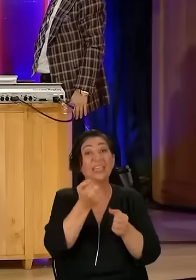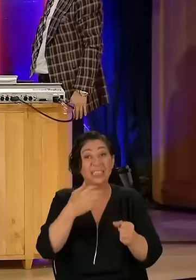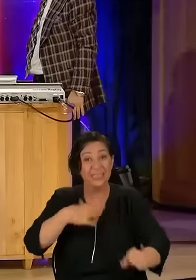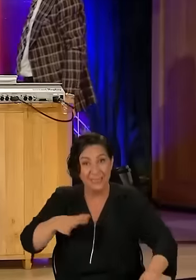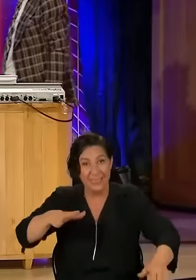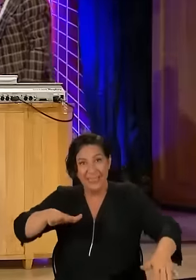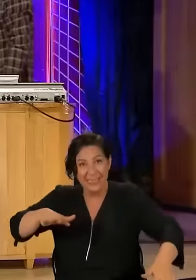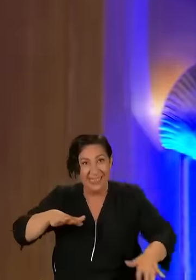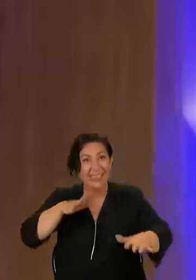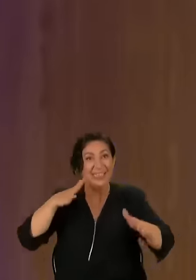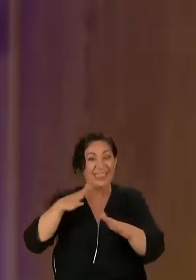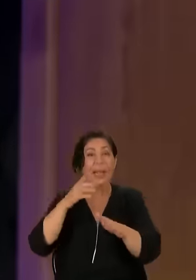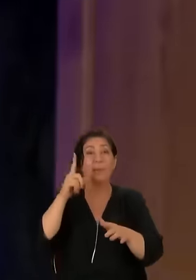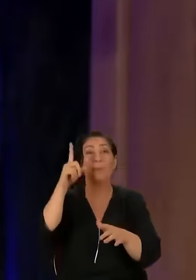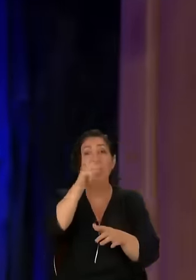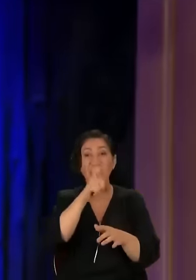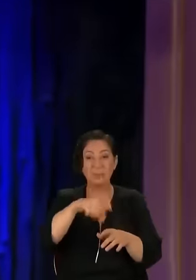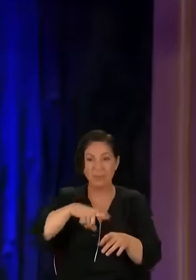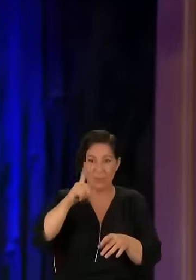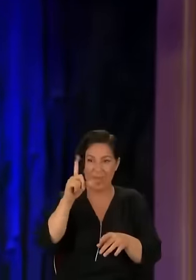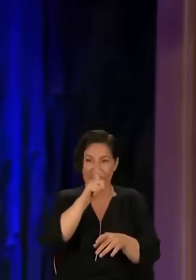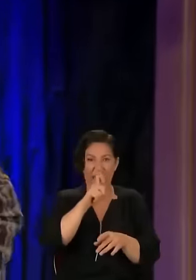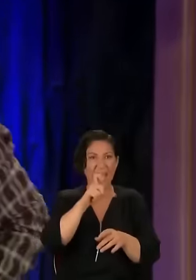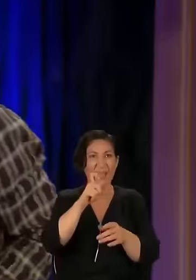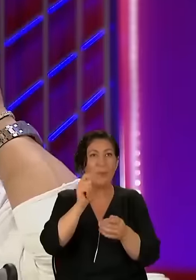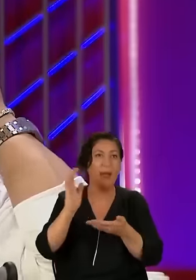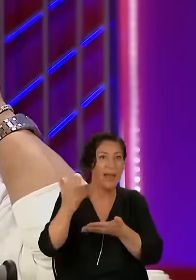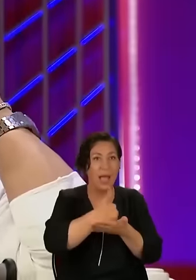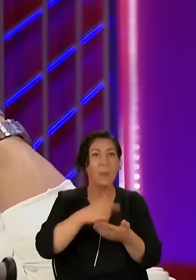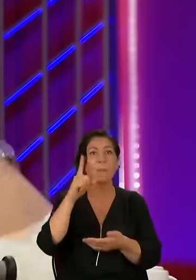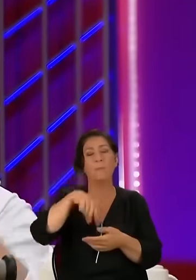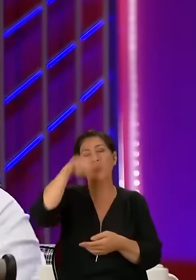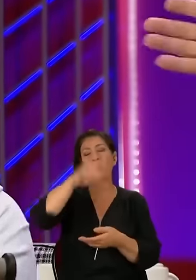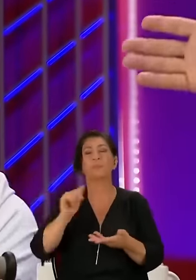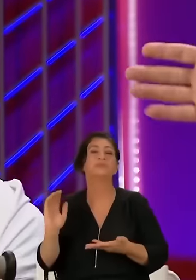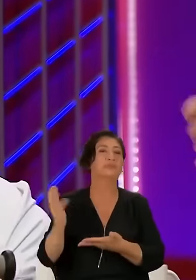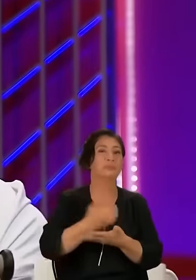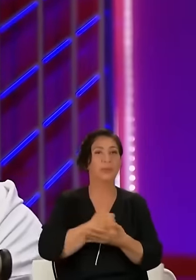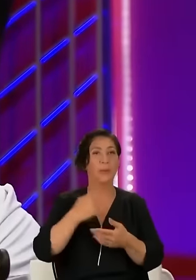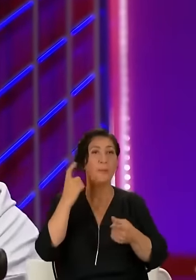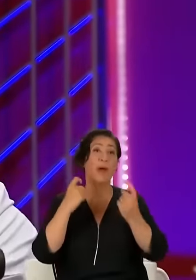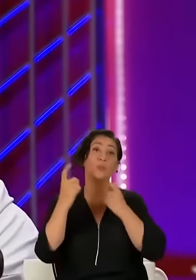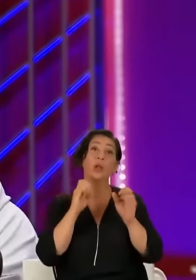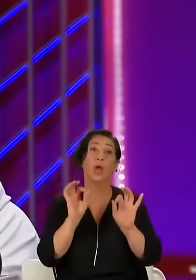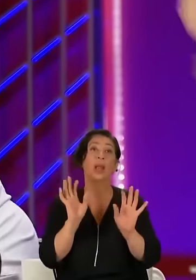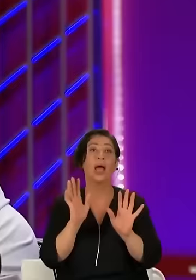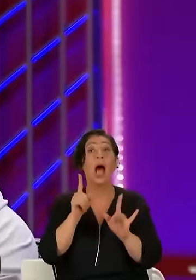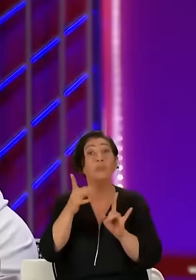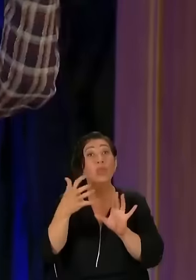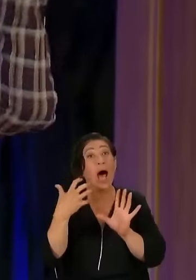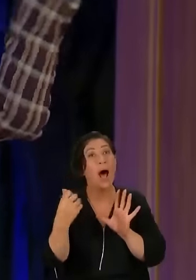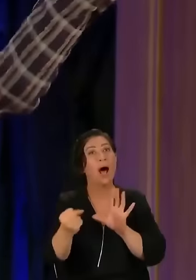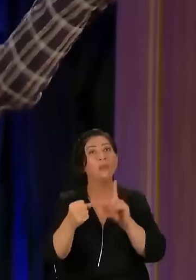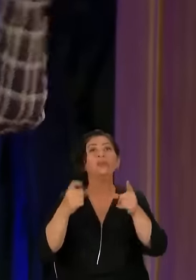geldim. Mağazanın aylık yapacağı ciroyu ben bir günde yaptırttım onlara. Yapma ya. Evet. Parfümleri falan da öyle tabii. Çok. Ay bunu